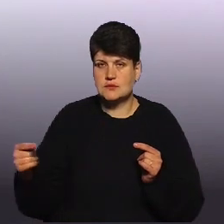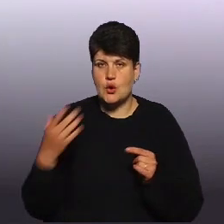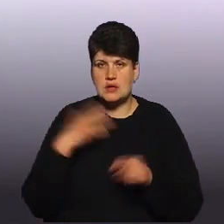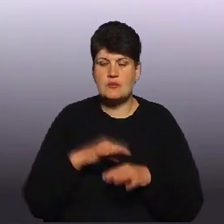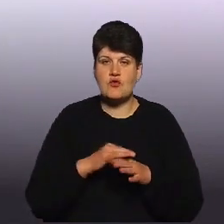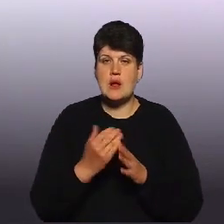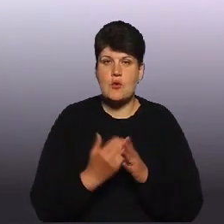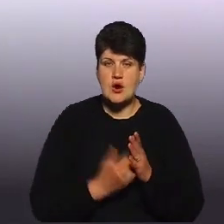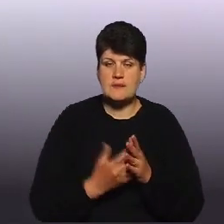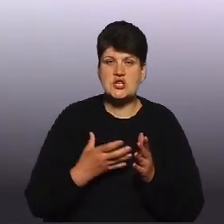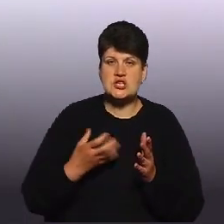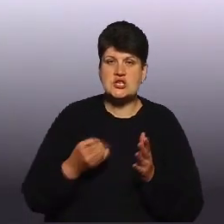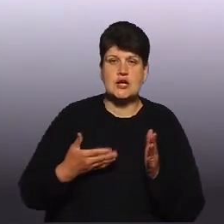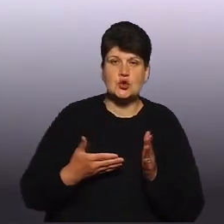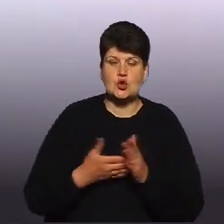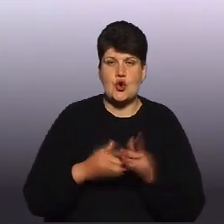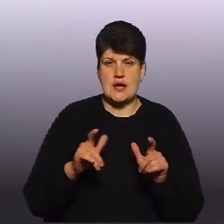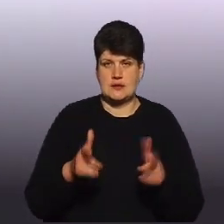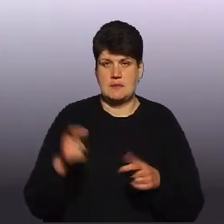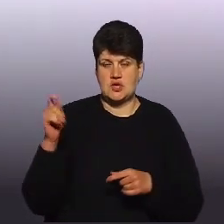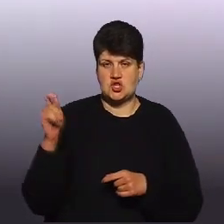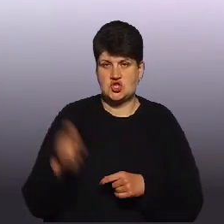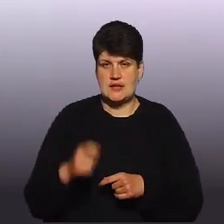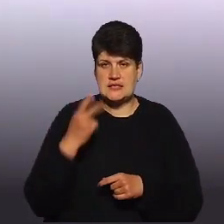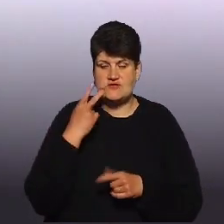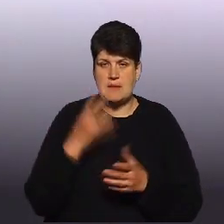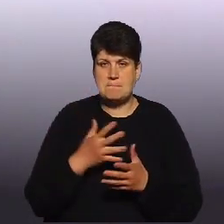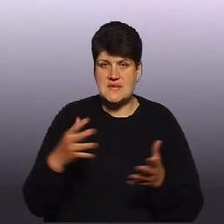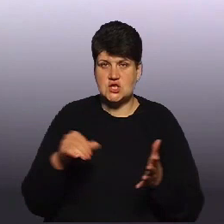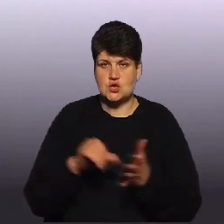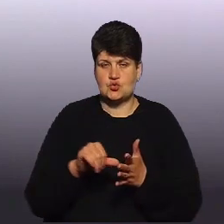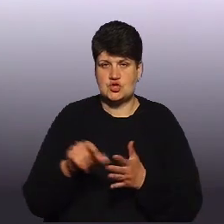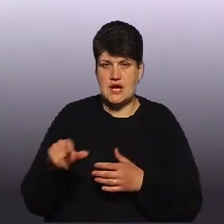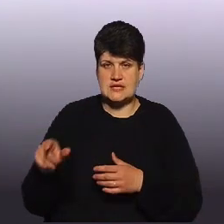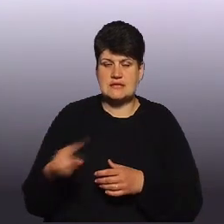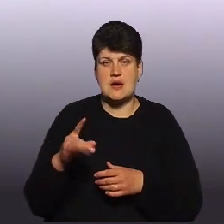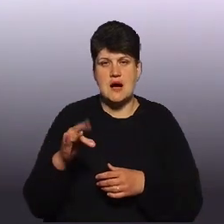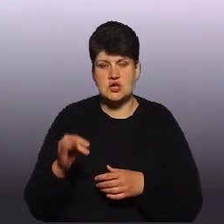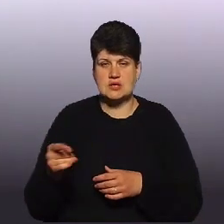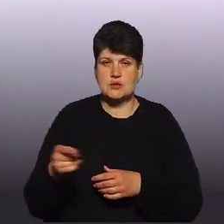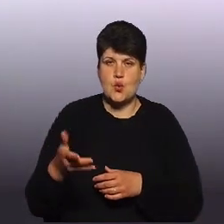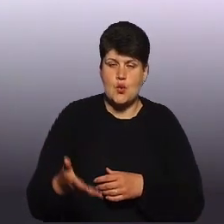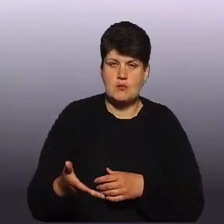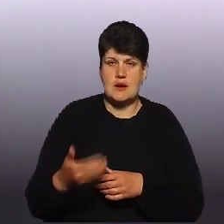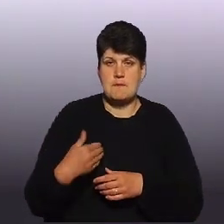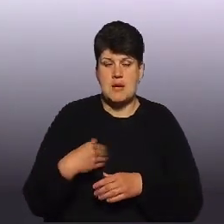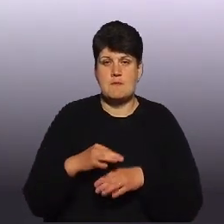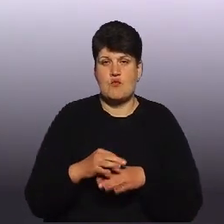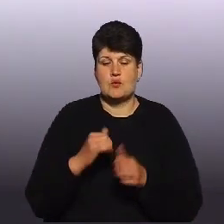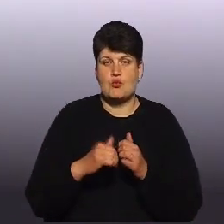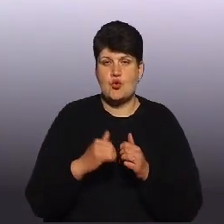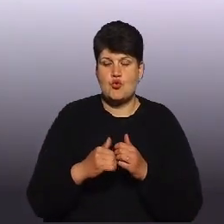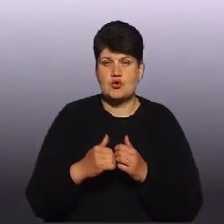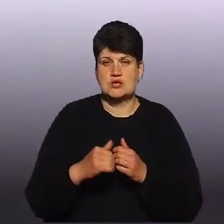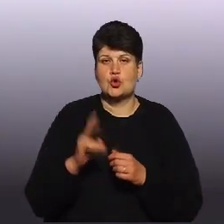до карантину, до нас приїжджали завжди більше учасників, завжди були зі Збаража і з Тернополя. Угу. Тобто ми проводимо кожен митець, який до нас приїжджає,